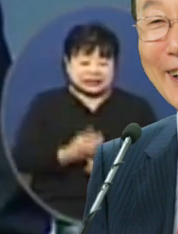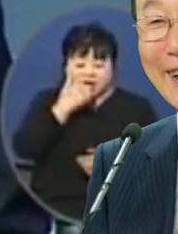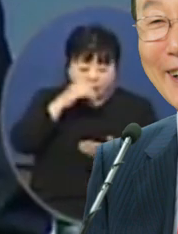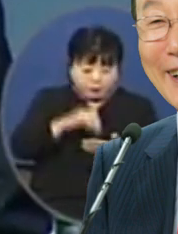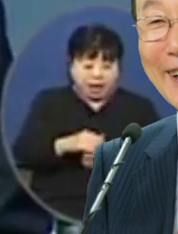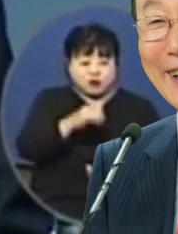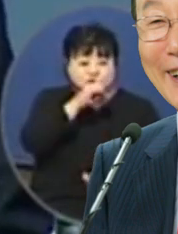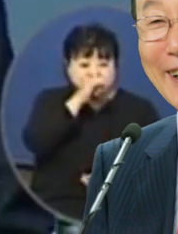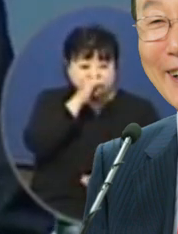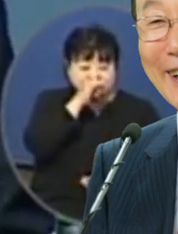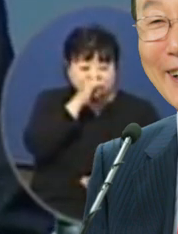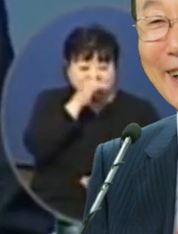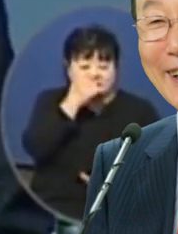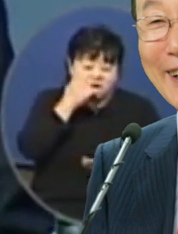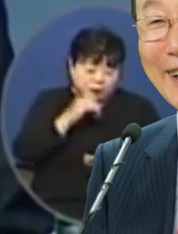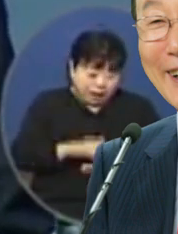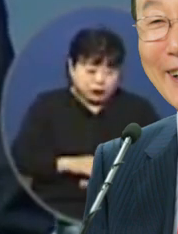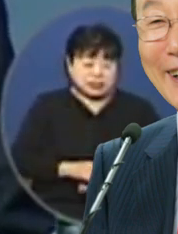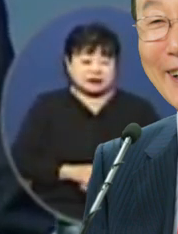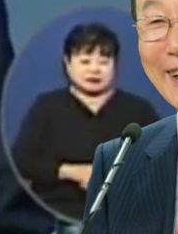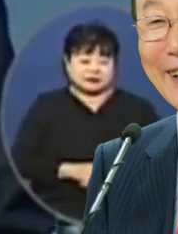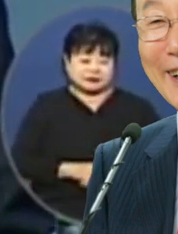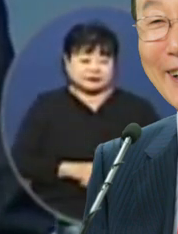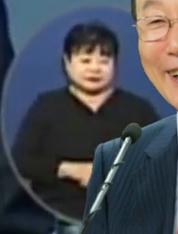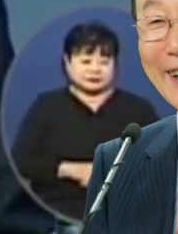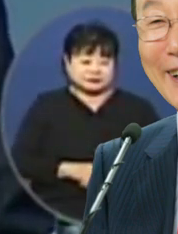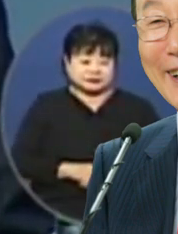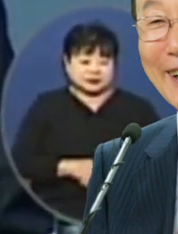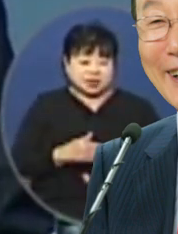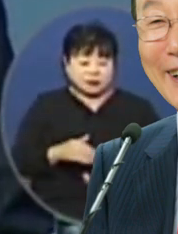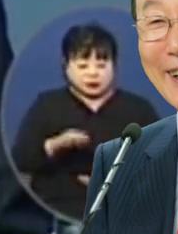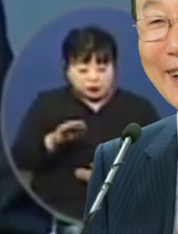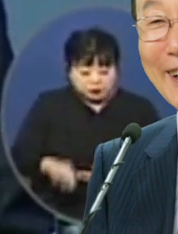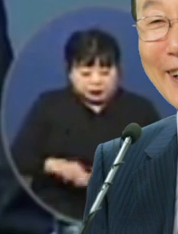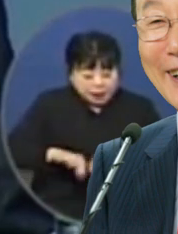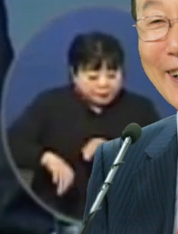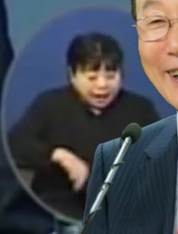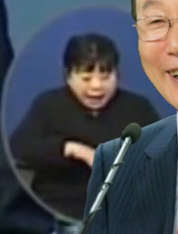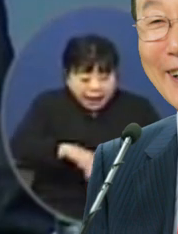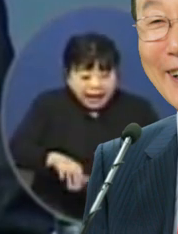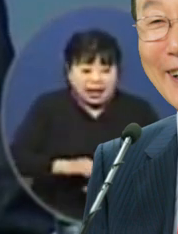있어요. 바위에 가면 그 밑을 파서